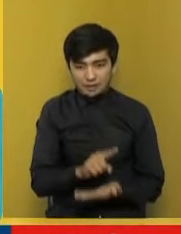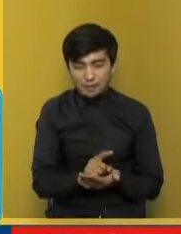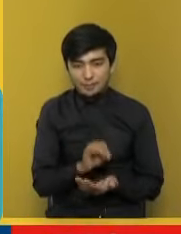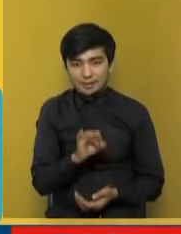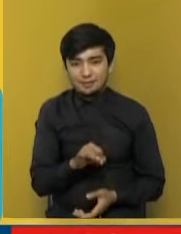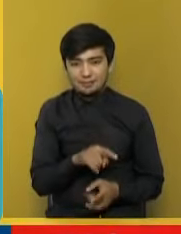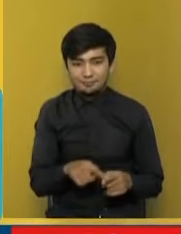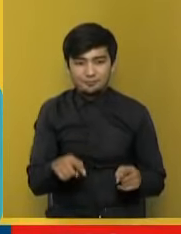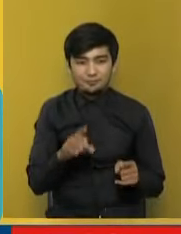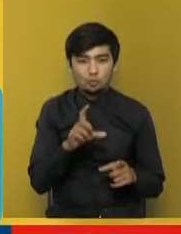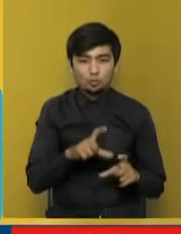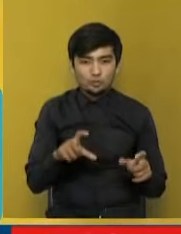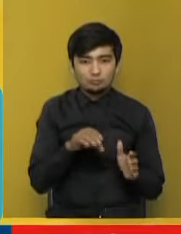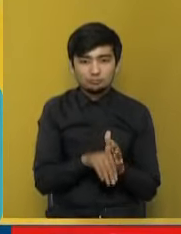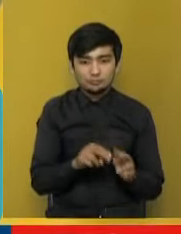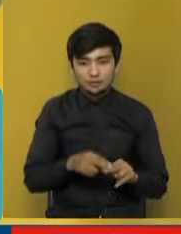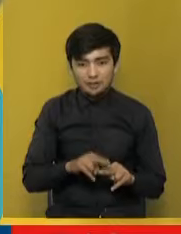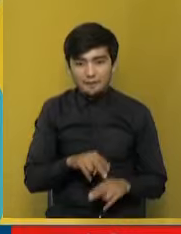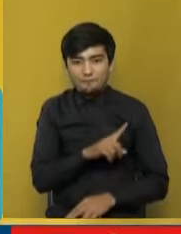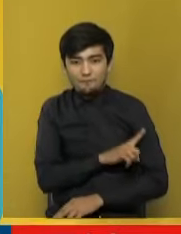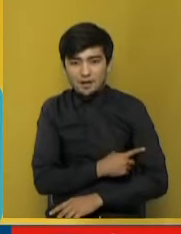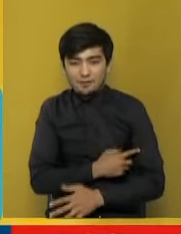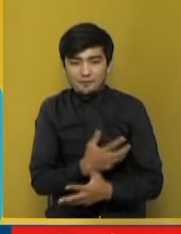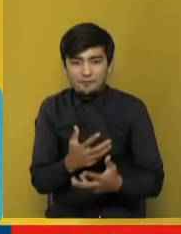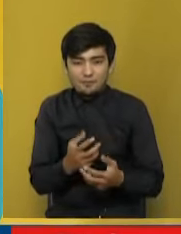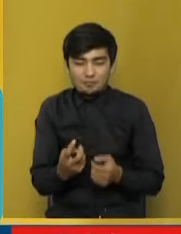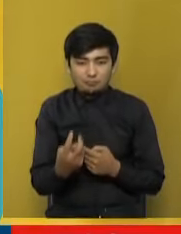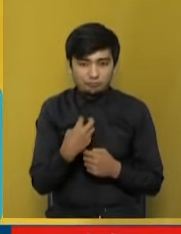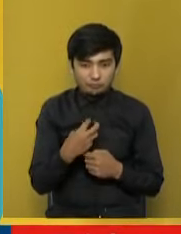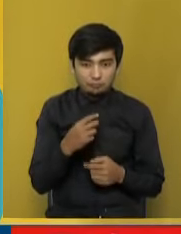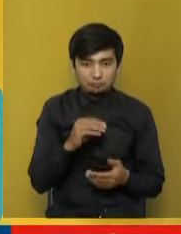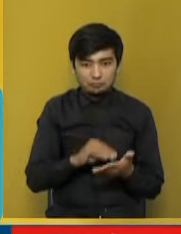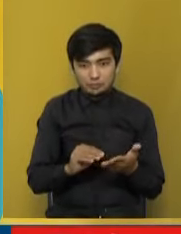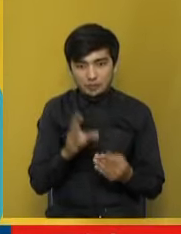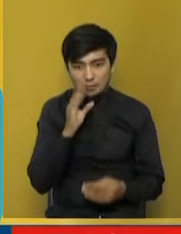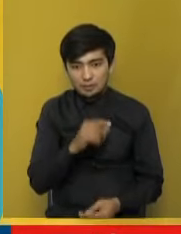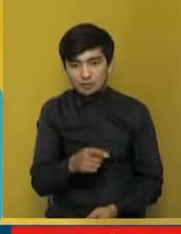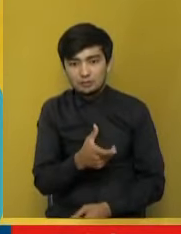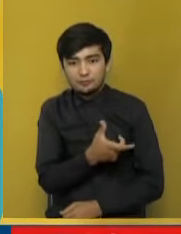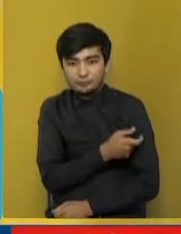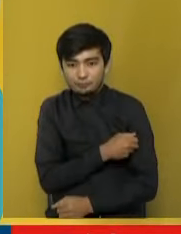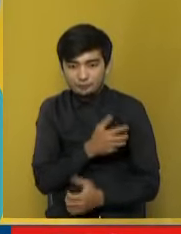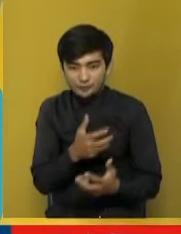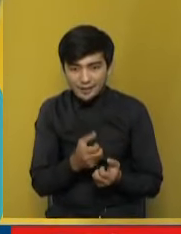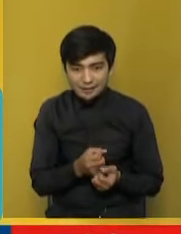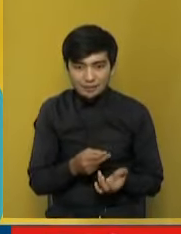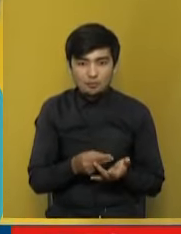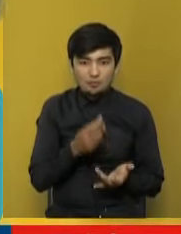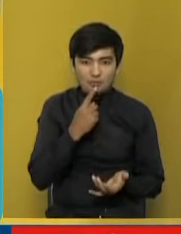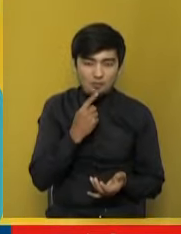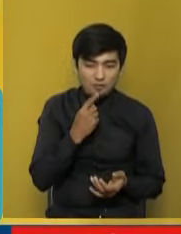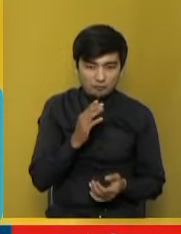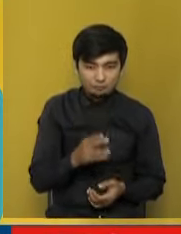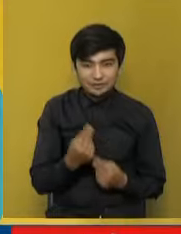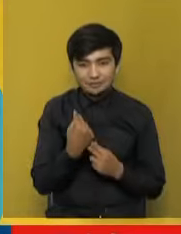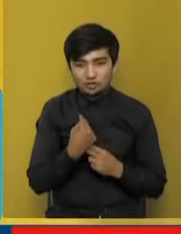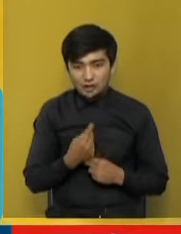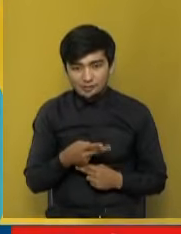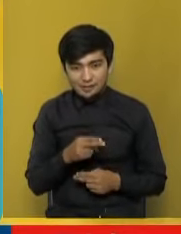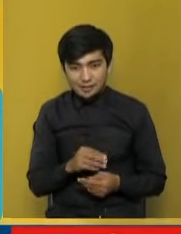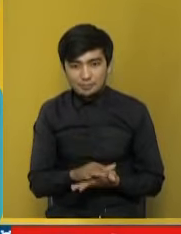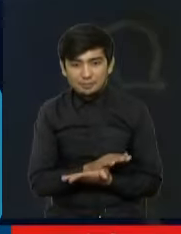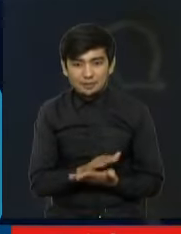бұл санаттағы адамдар дәрігер қабылдауына жазылады. Сәйкесінше екпе алу, қан тапсыру, ем жүргізу сияқты шаралар